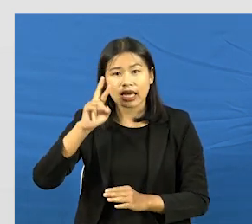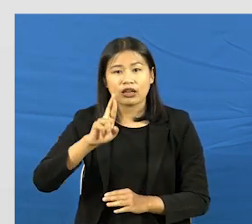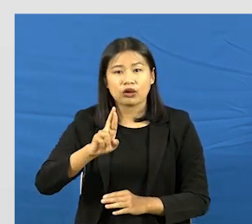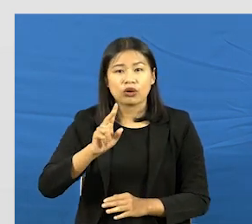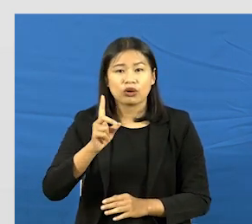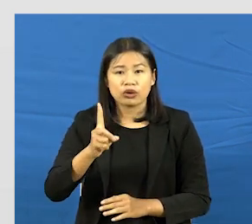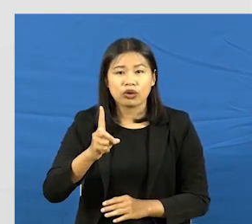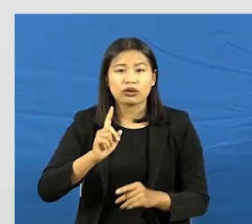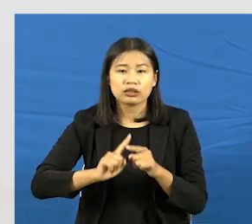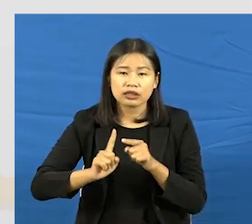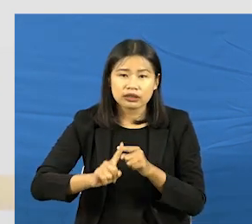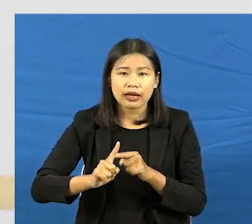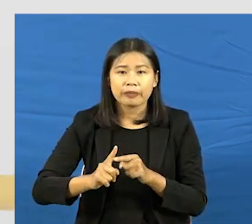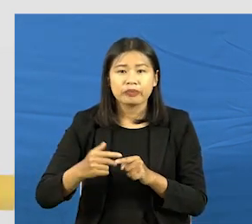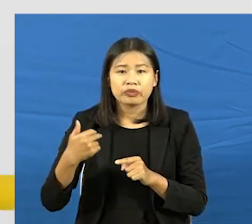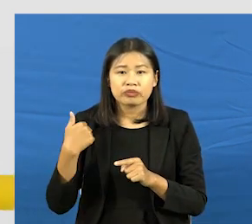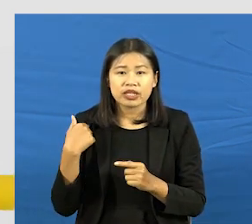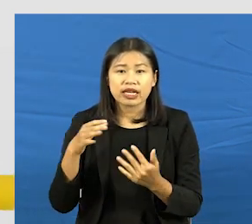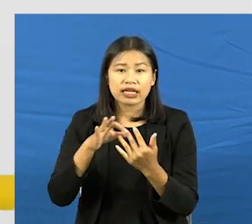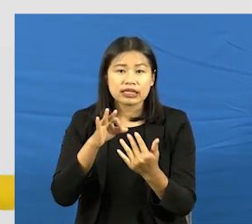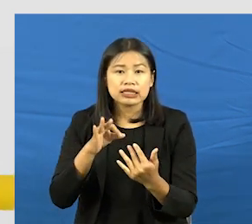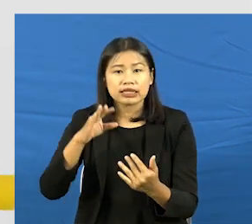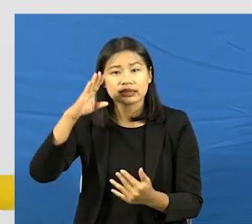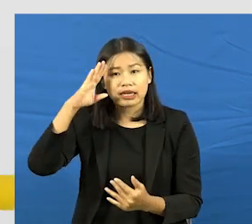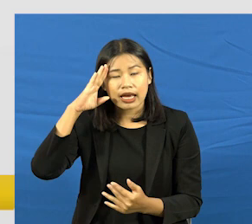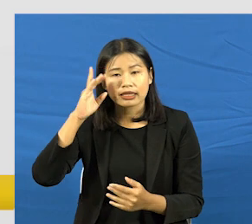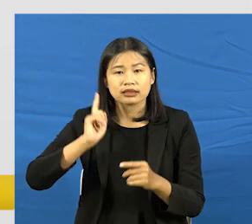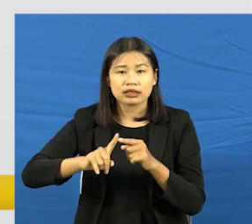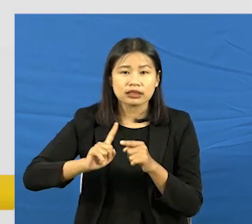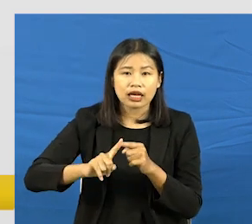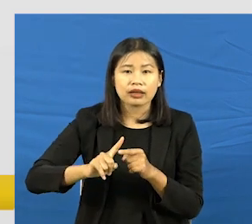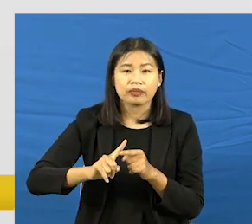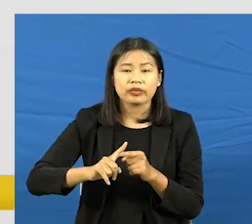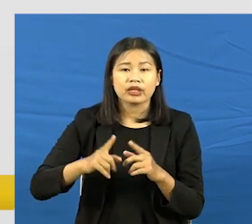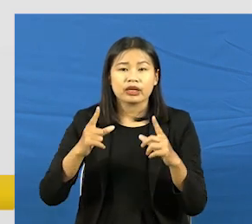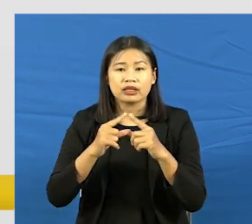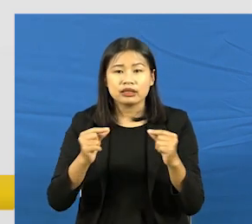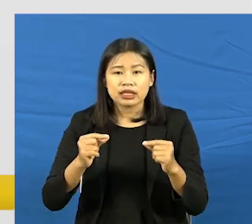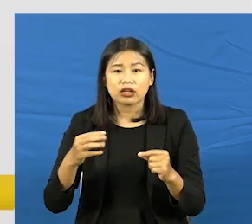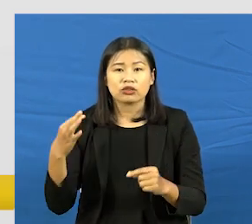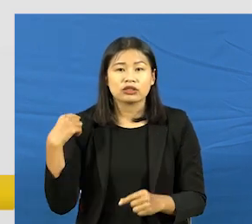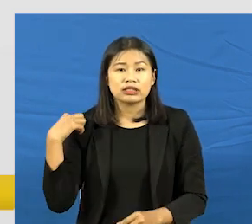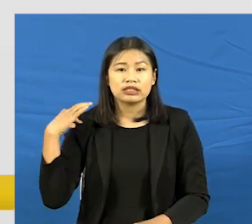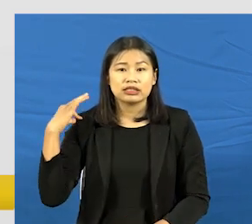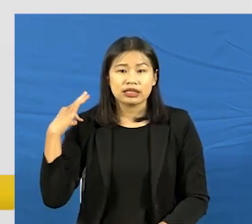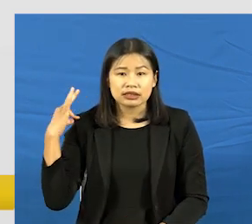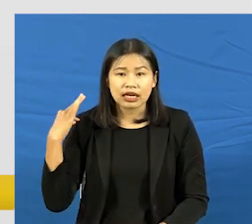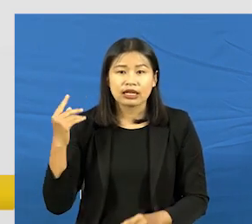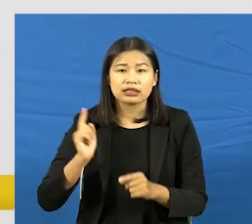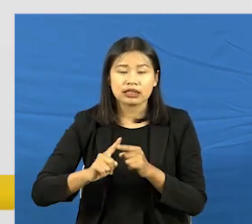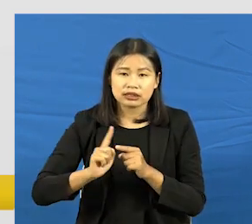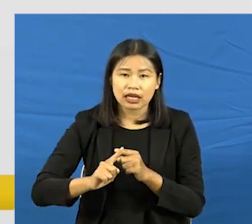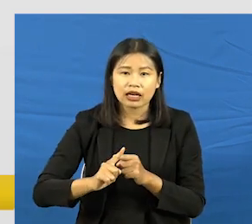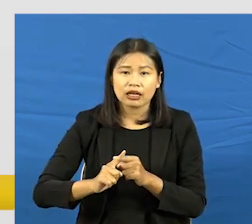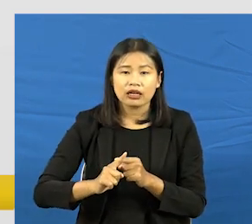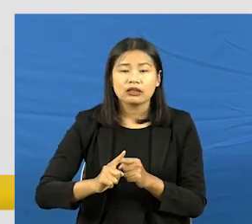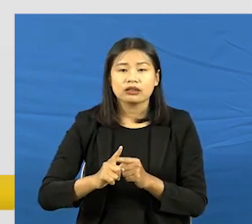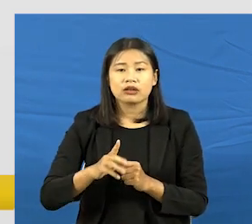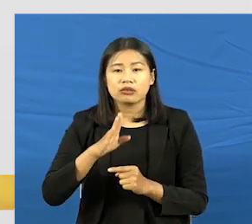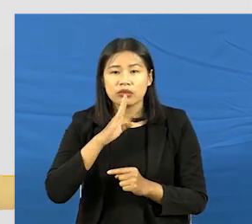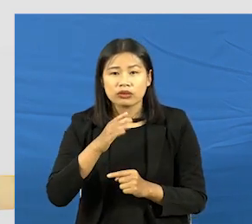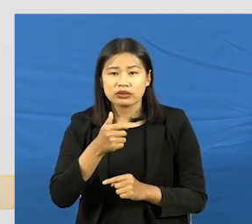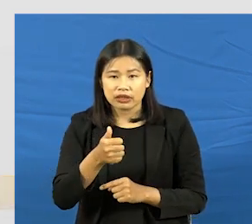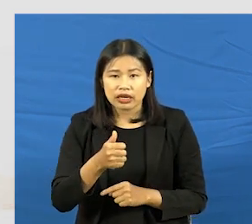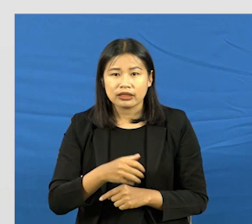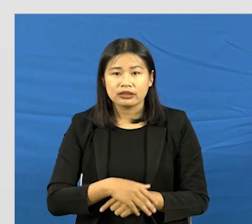ารก็ดีนะครับเรื่องของจิตอาสานี่ก็เป็นเรื่องที่สำคัญนะครับที่เมื่อกี้เกือบลืมไปนะครับก็คือว่านักศึกษ